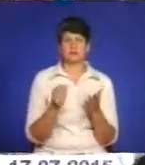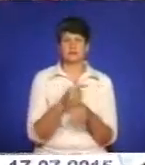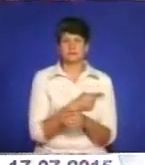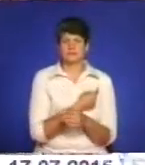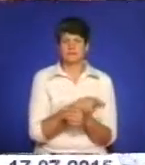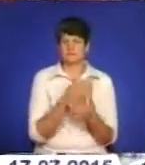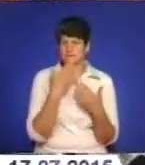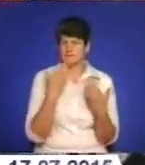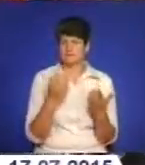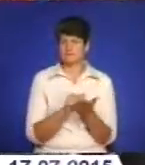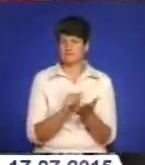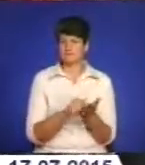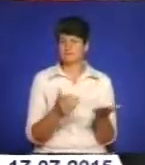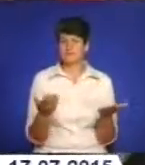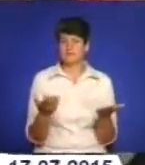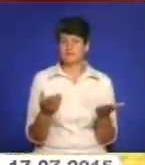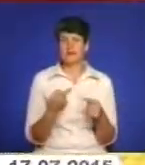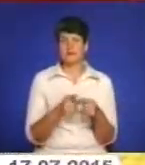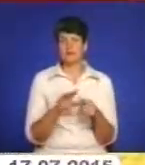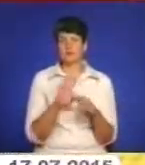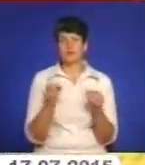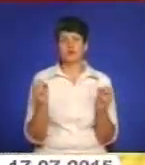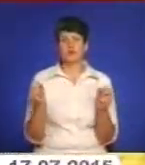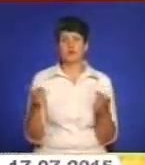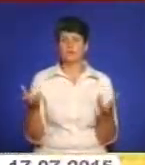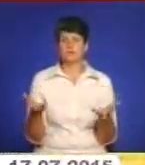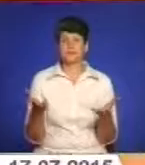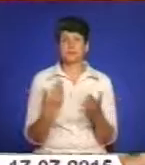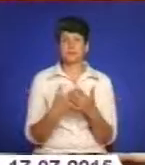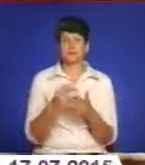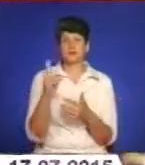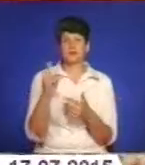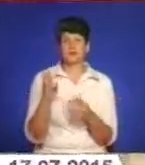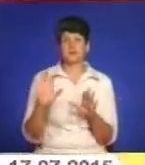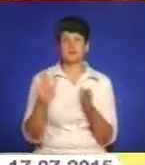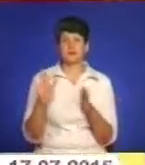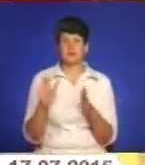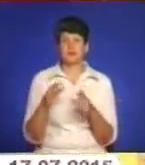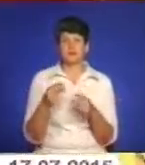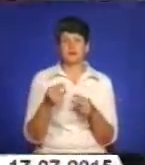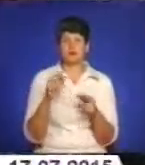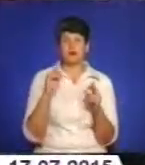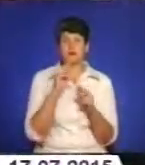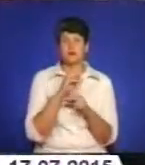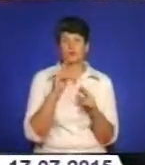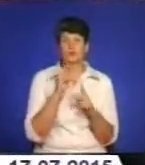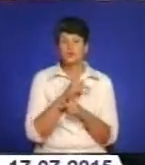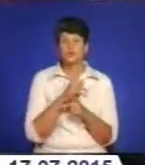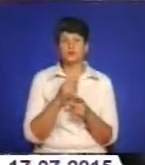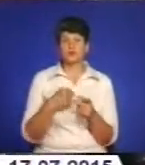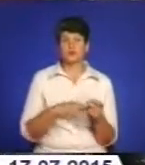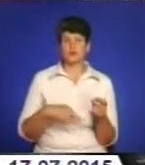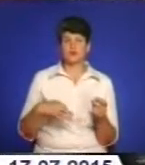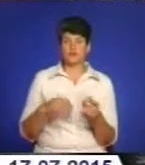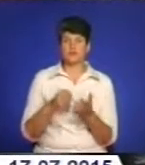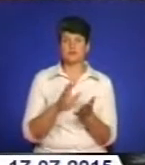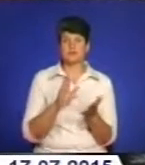ризико, це все ризико. Біля 200 випадків харчового отруєння у Тернополі за останні півроку зафіксував обласний лабораторний